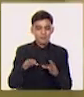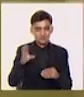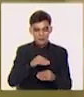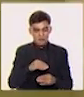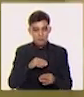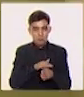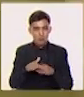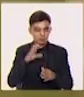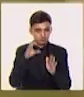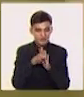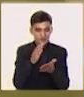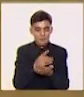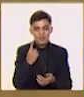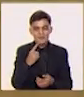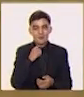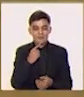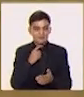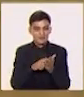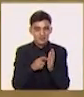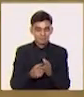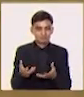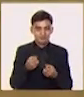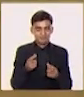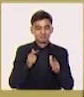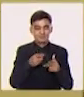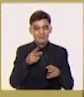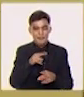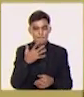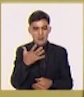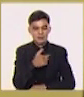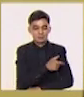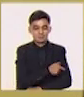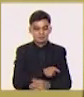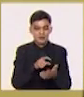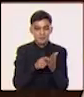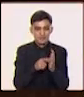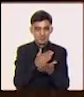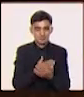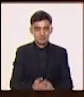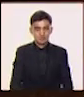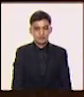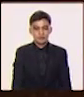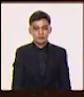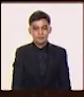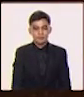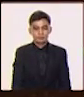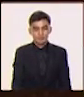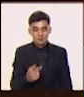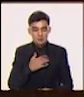білім ордасында 1-ші сынып бүлдіршіндерін қабылдау үшін 5 кезекші кабинет даярланған. Бұжырды